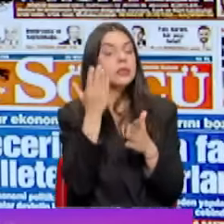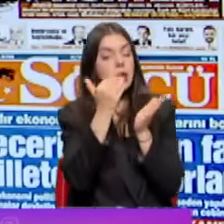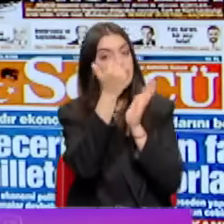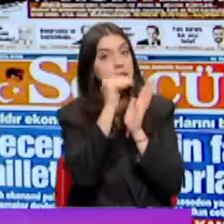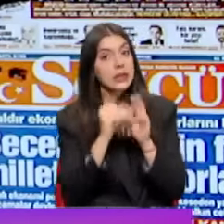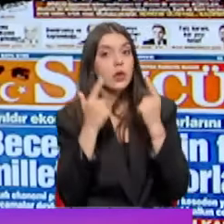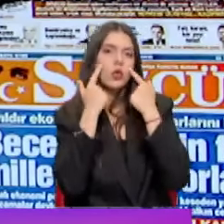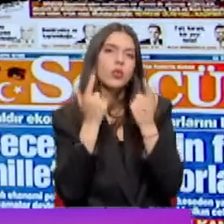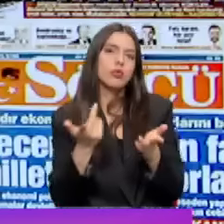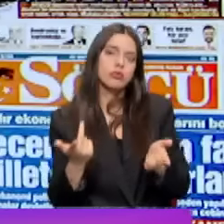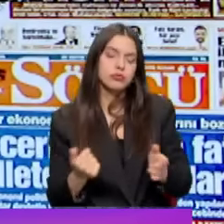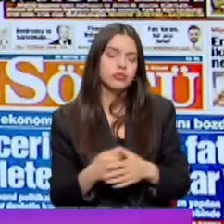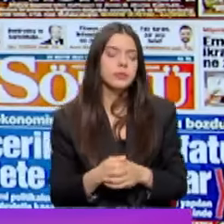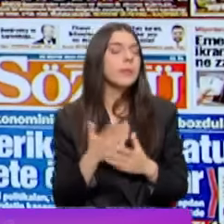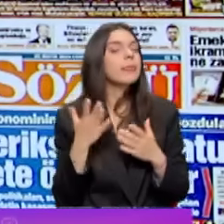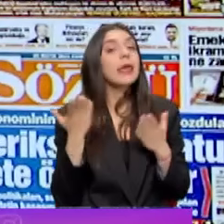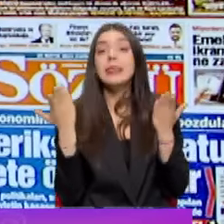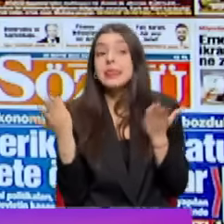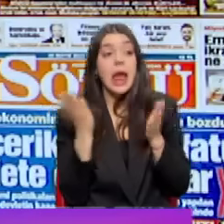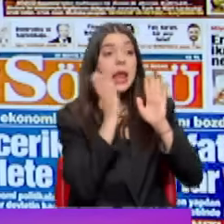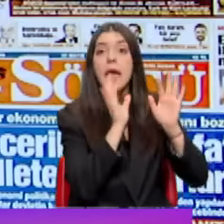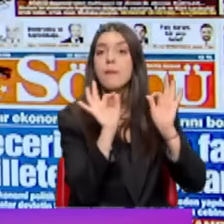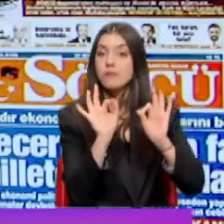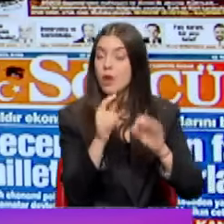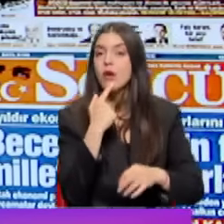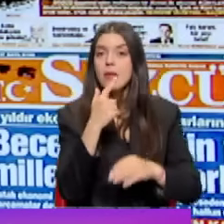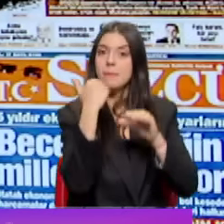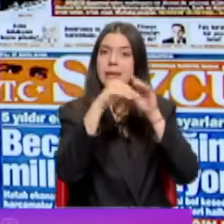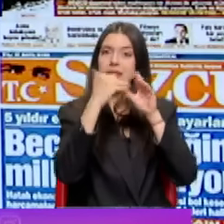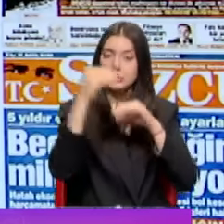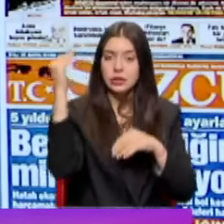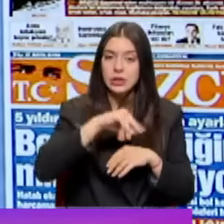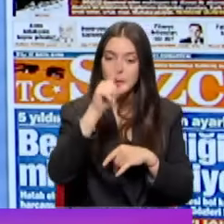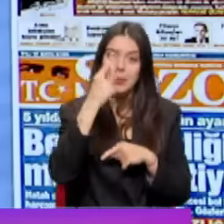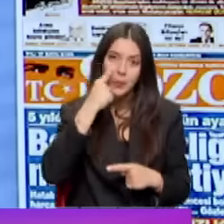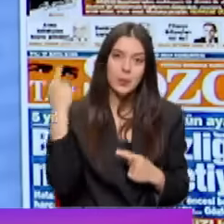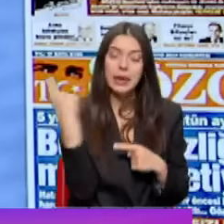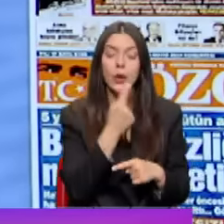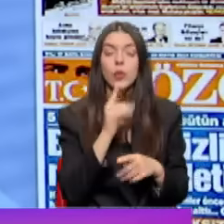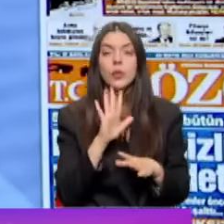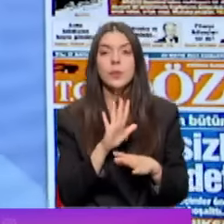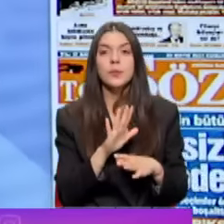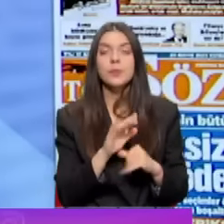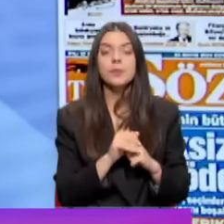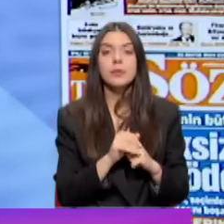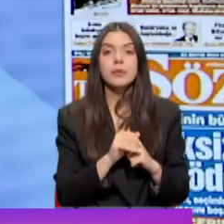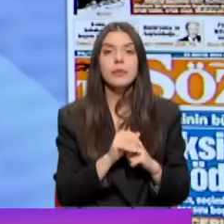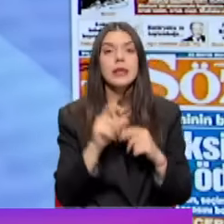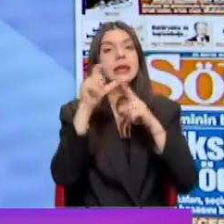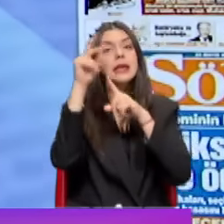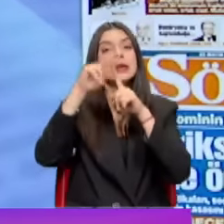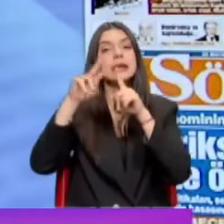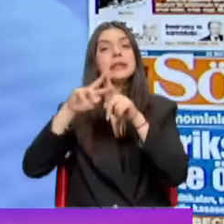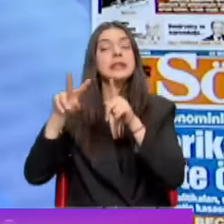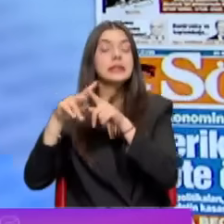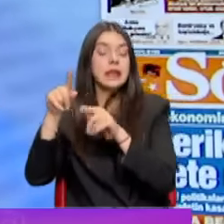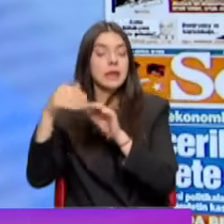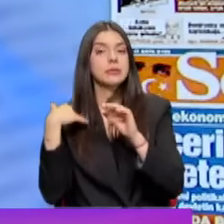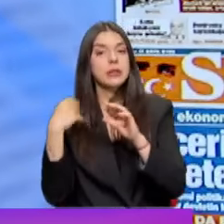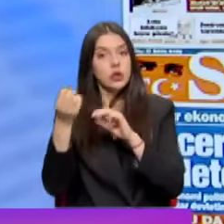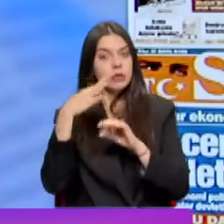sevgili izleyenler Nereye Böyle başlığının altına mesajlarınız geliyor şöyle bir bakıyorum Eee Sinan Bey tüm